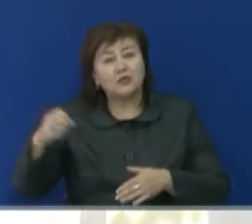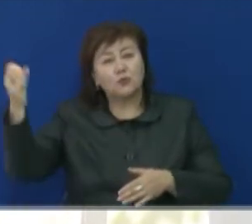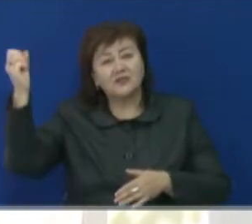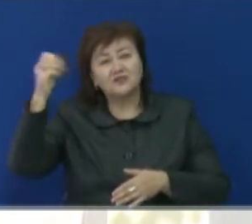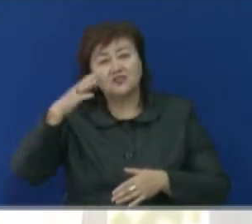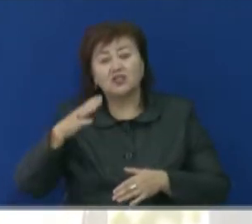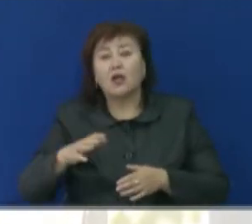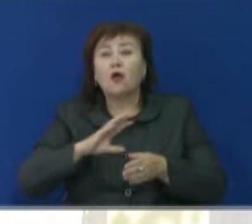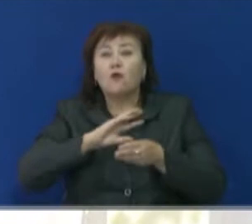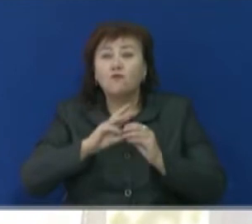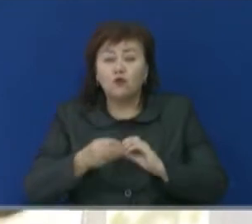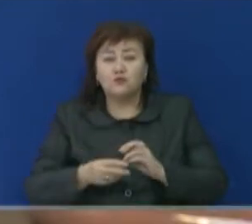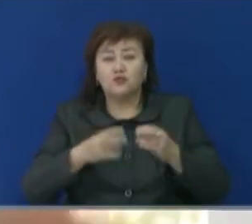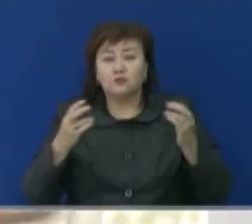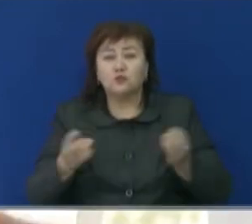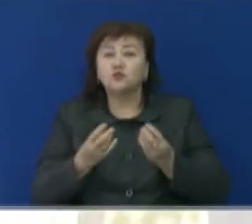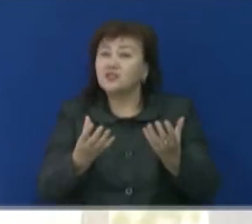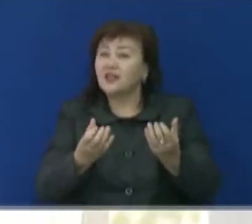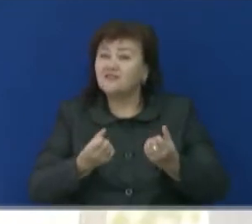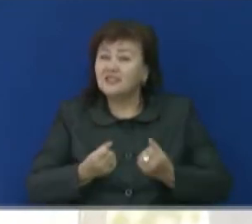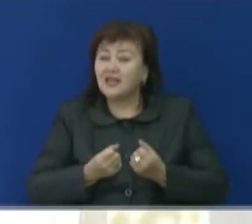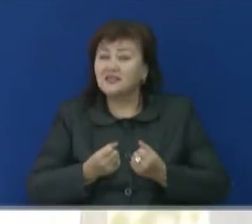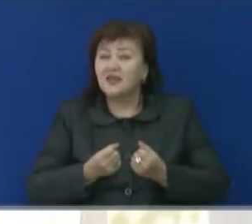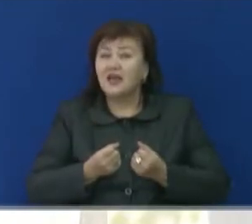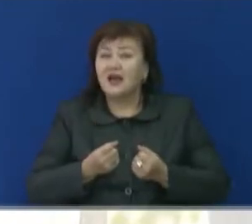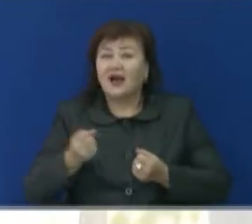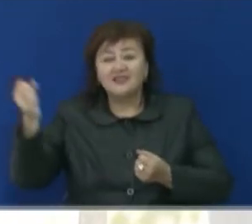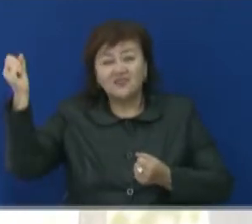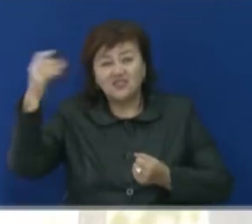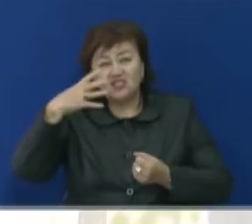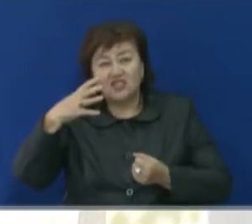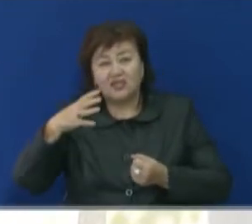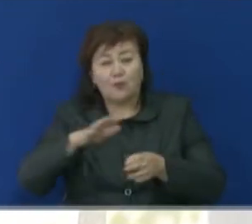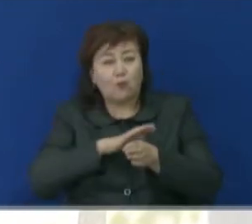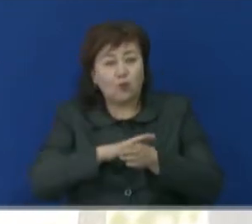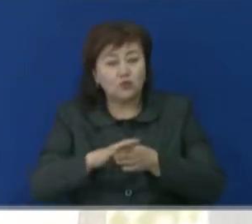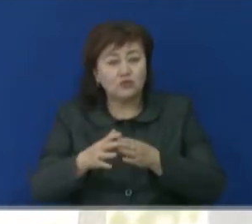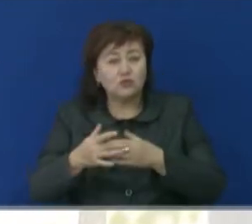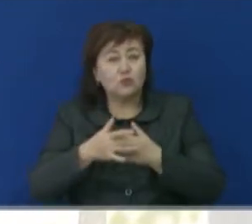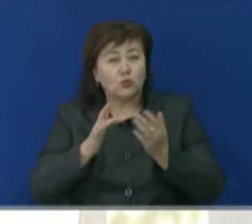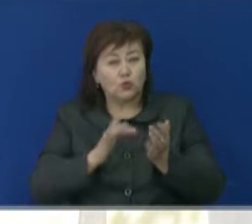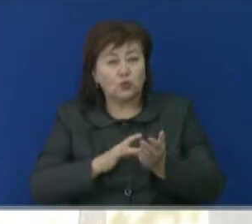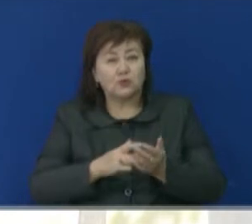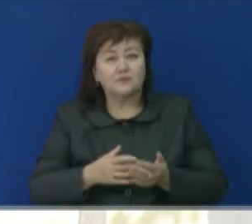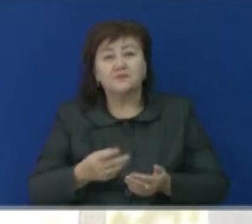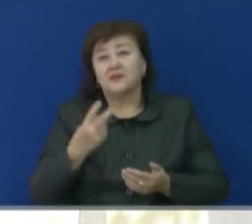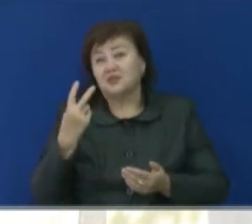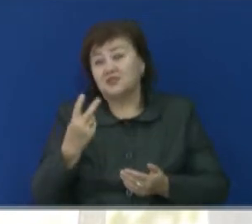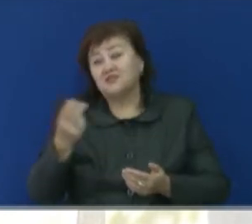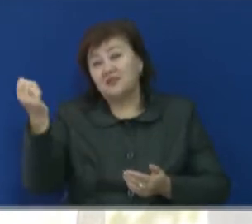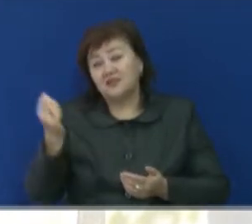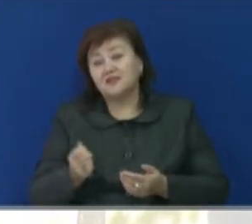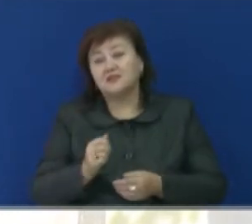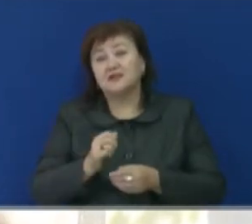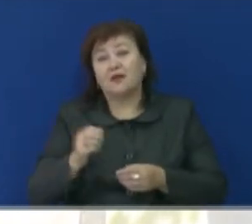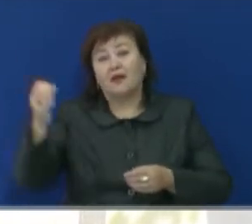ғана емес, жалпы жаңғырту мәселесін қолға алу керек. Себебі жарықты орнатып кетеді. Екі аптадан кейін бізде тағы да жарық өшіп қалады.